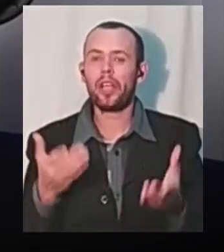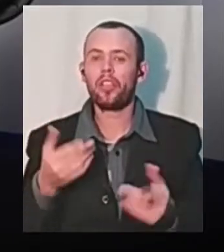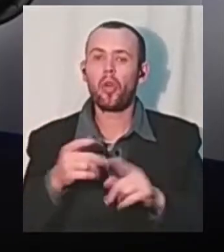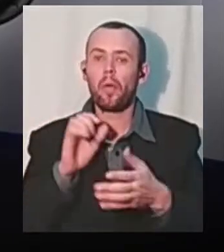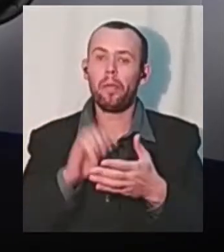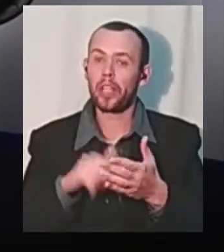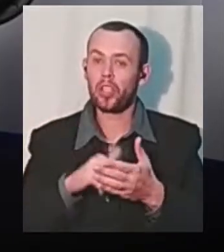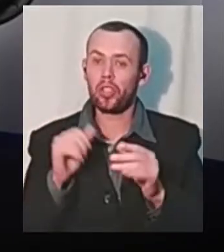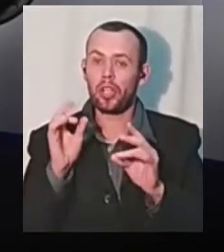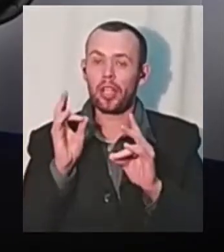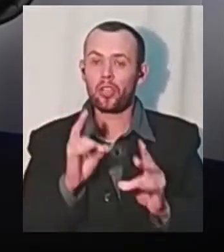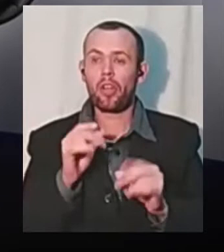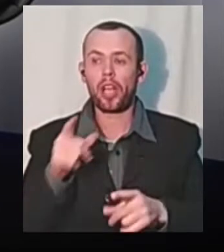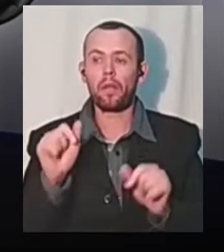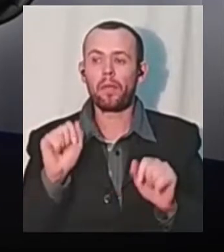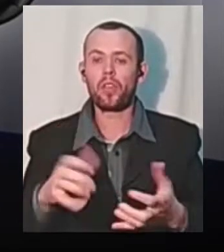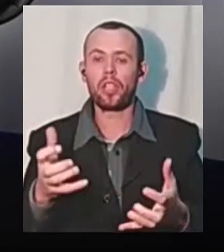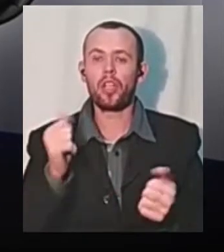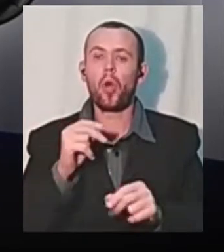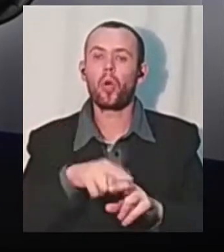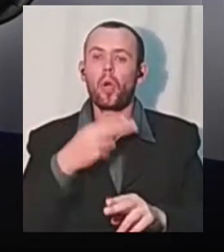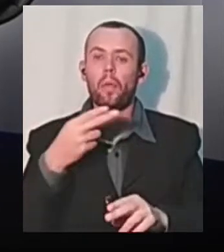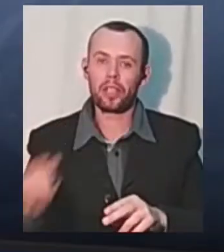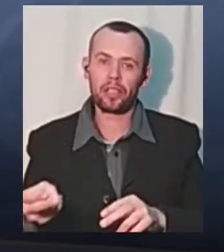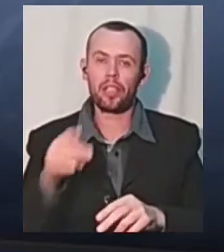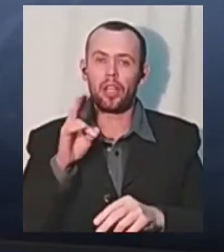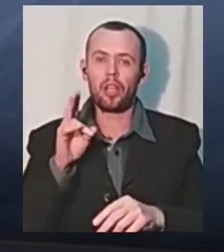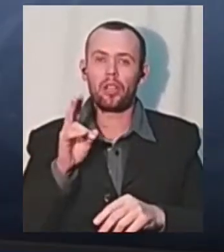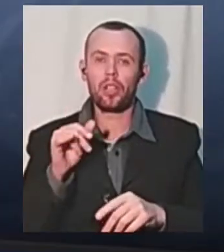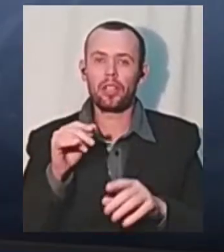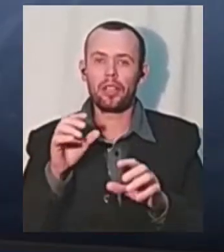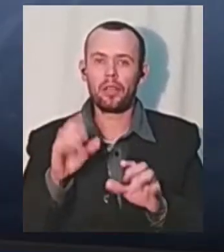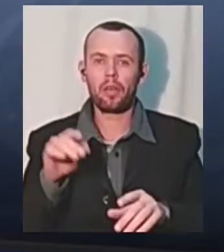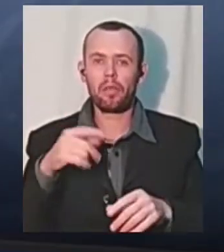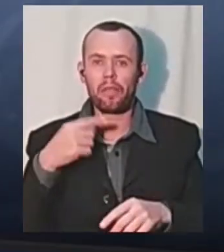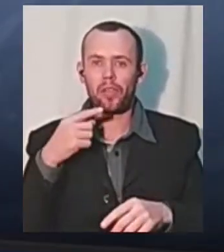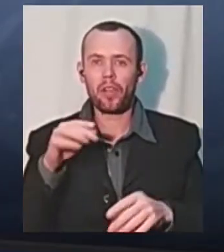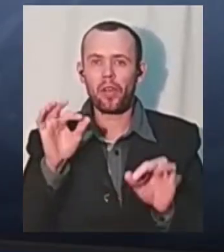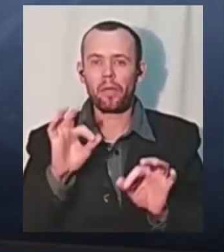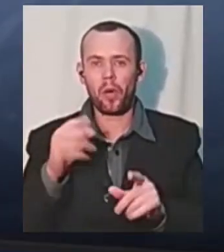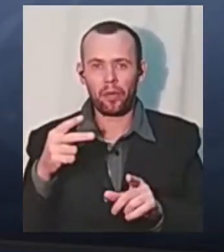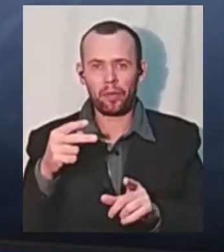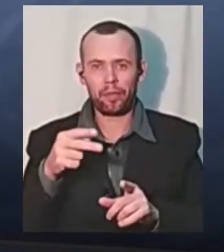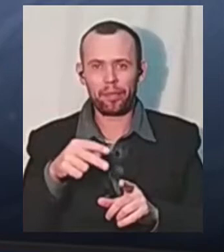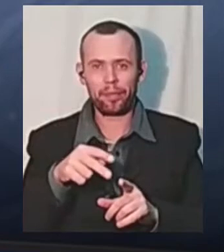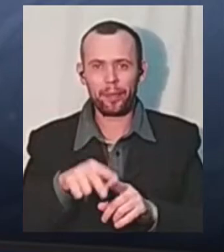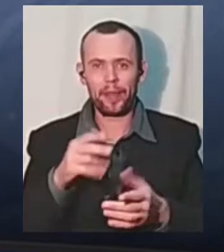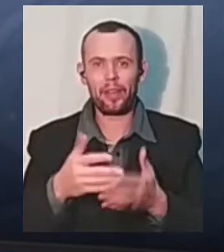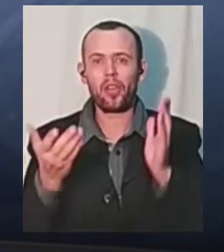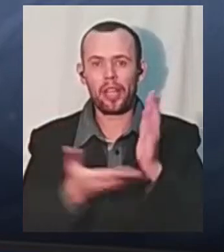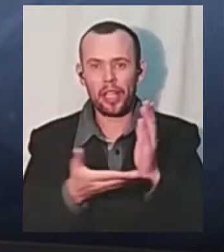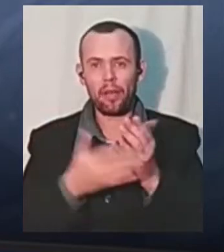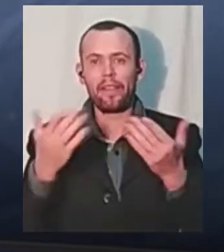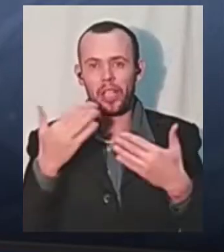його майну, то воно може отримати компенсацію. Ну, зокрема, тут мова йде про об'єкти благоустрою, бо дерева відносяться до